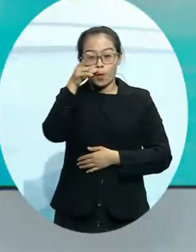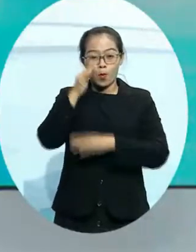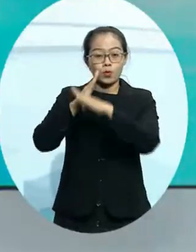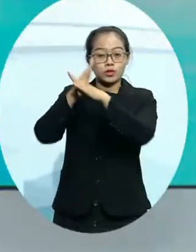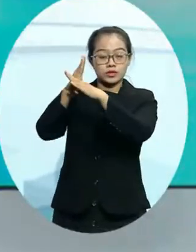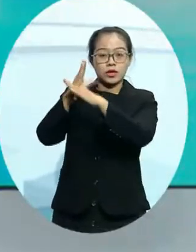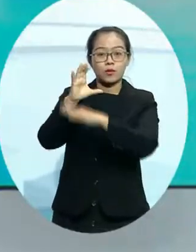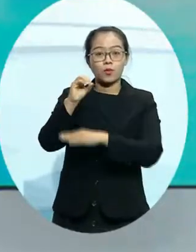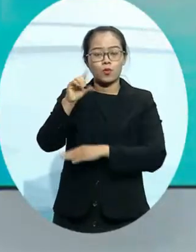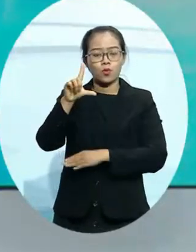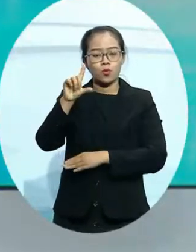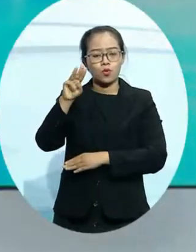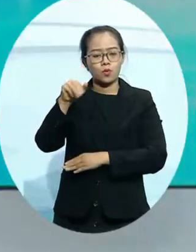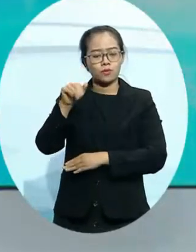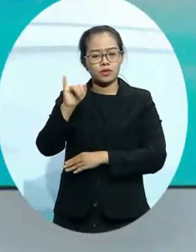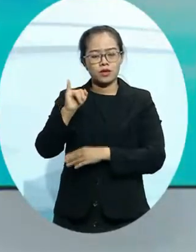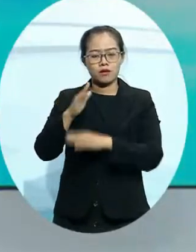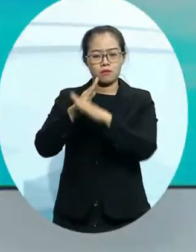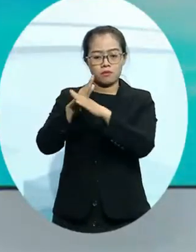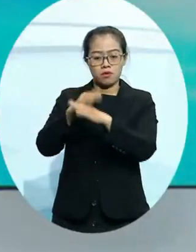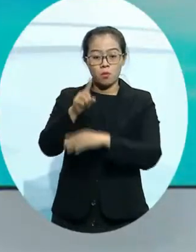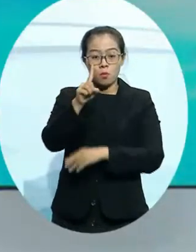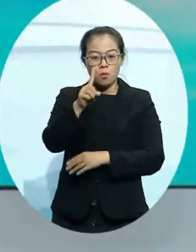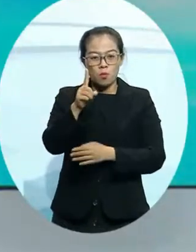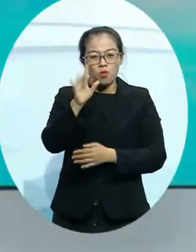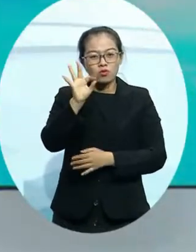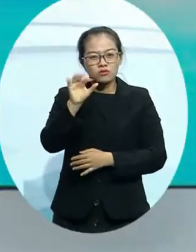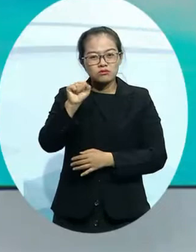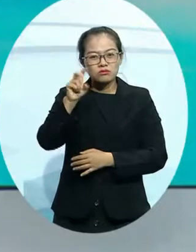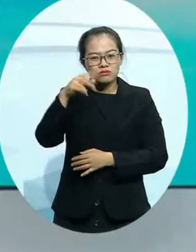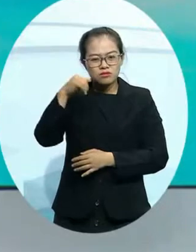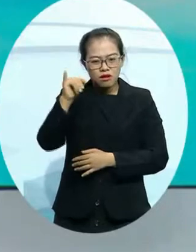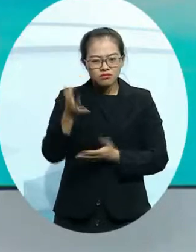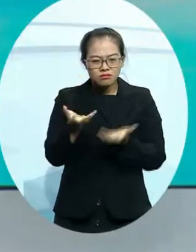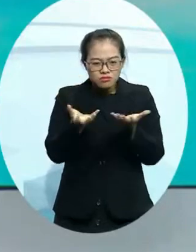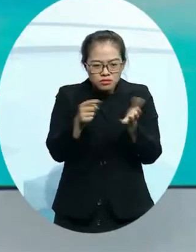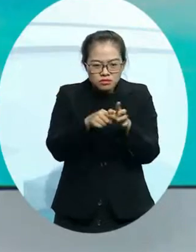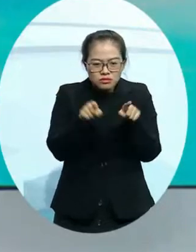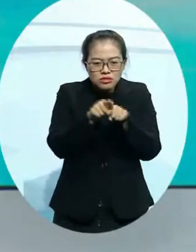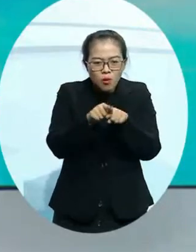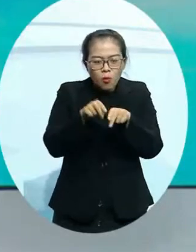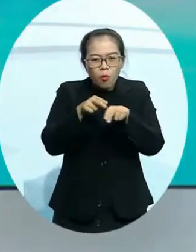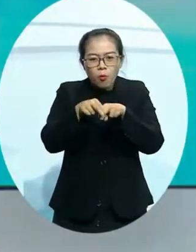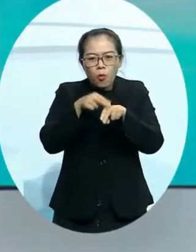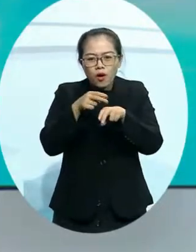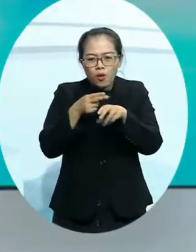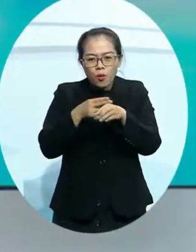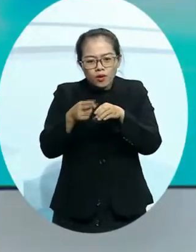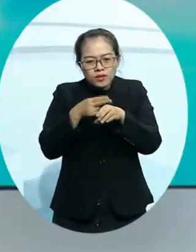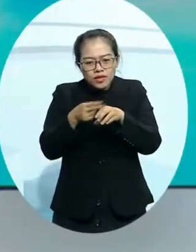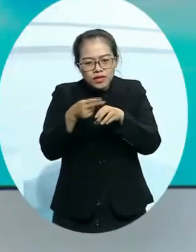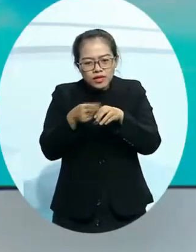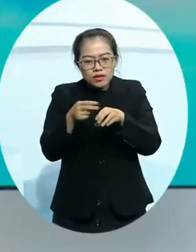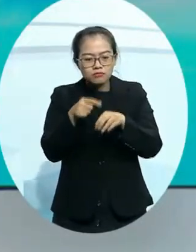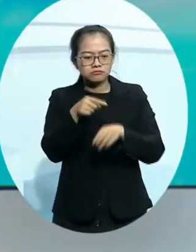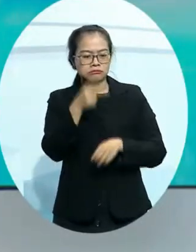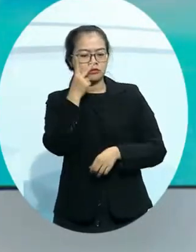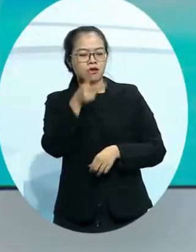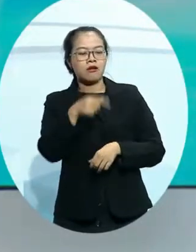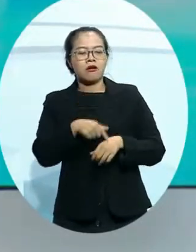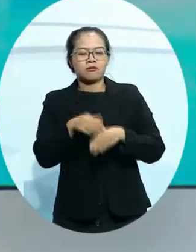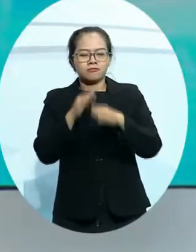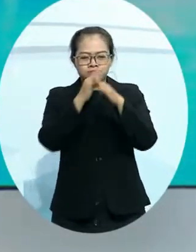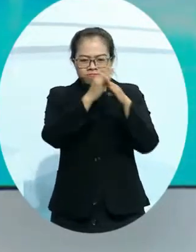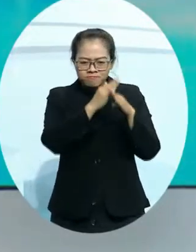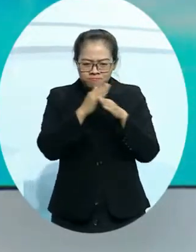hiện hơn 1 tấn cocaine được ngụy trang giống như củ khoai tây. Giới chức Colombia mô tả đây là một trong những cách thức che giấu tinh vi